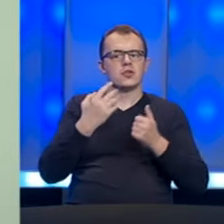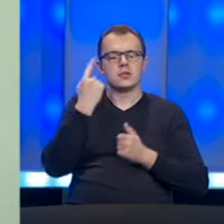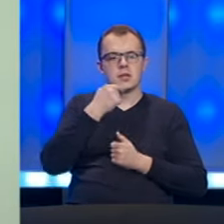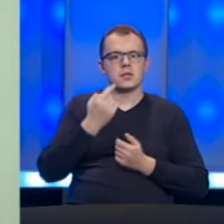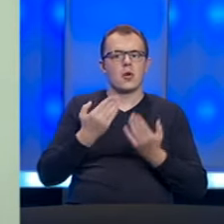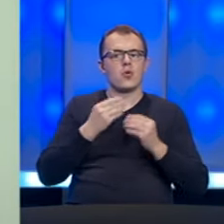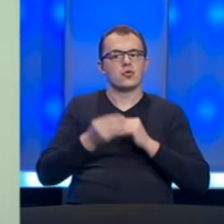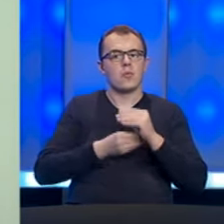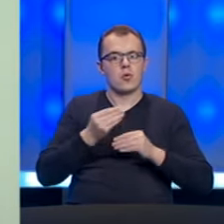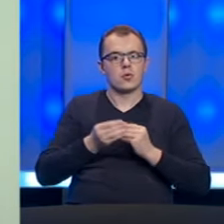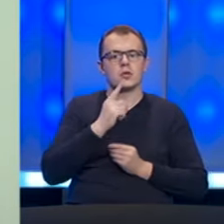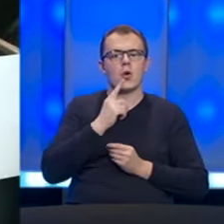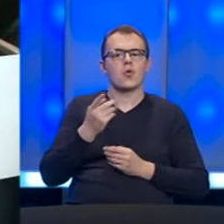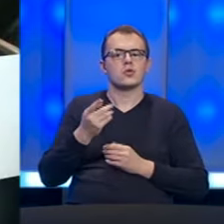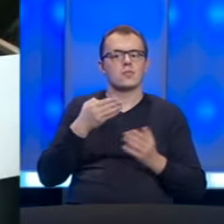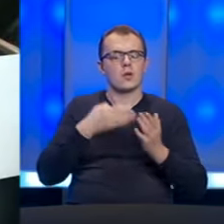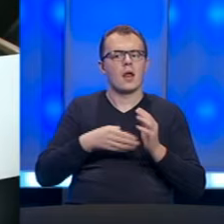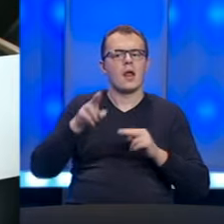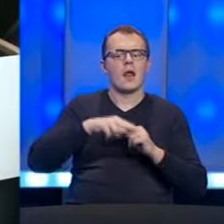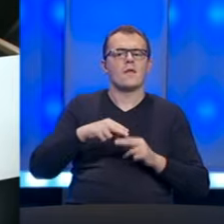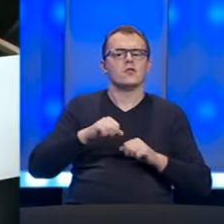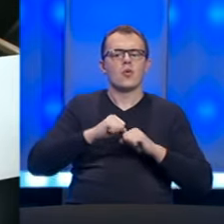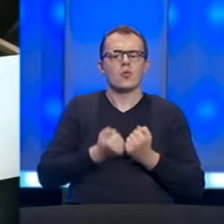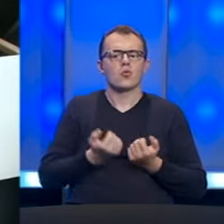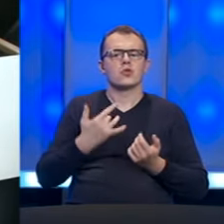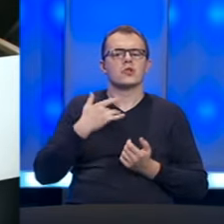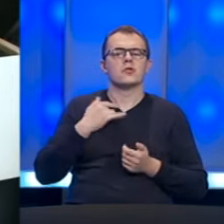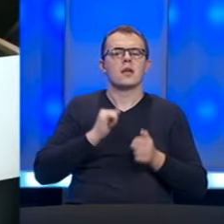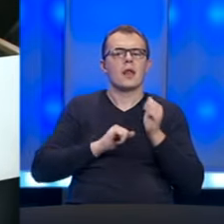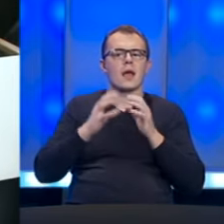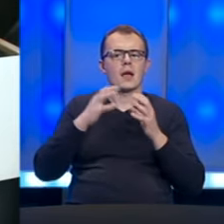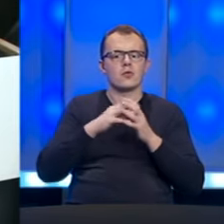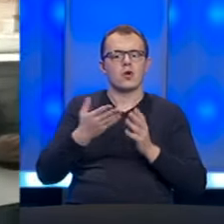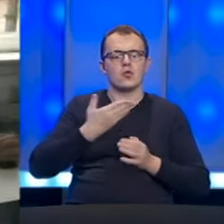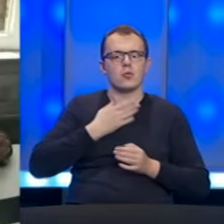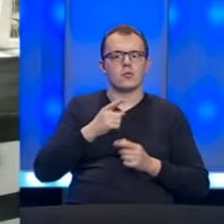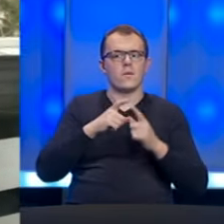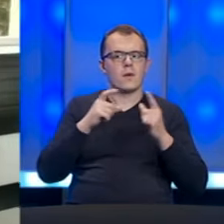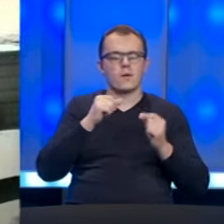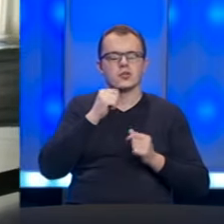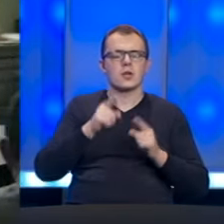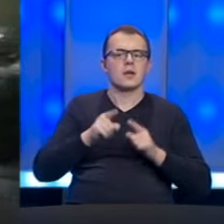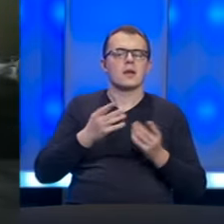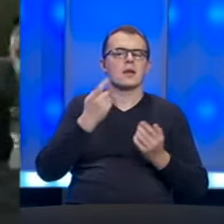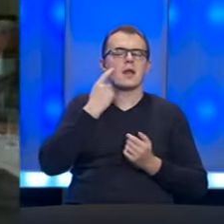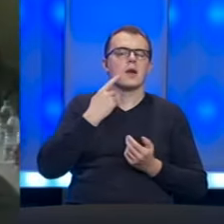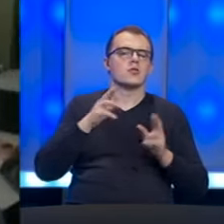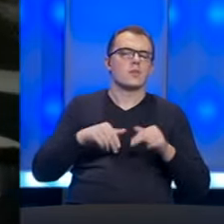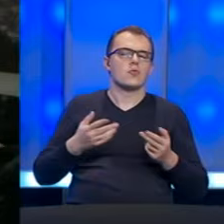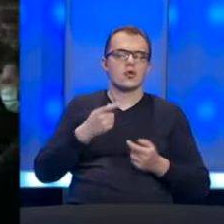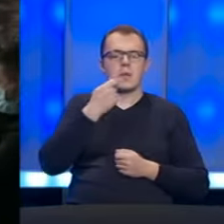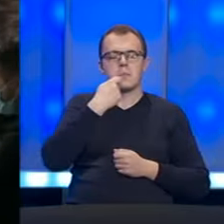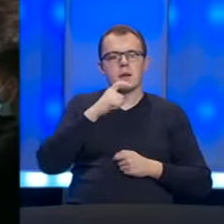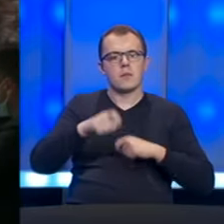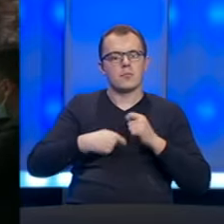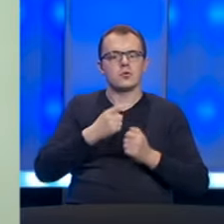odnosno porodica koje su direktno i najviše ugražene socijalne kategorije, dobiti ove vaučere i na neki način moći da za ove prehrambene